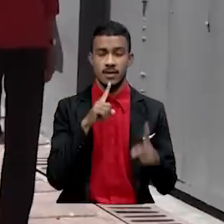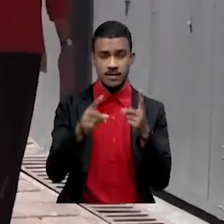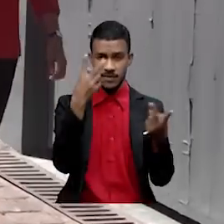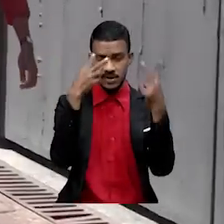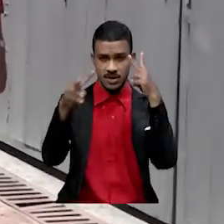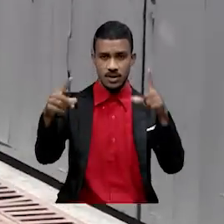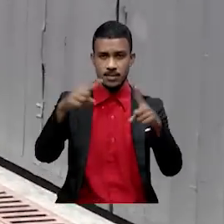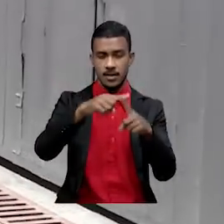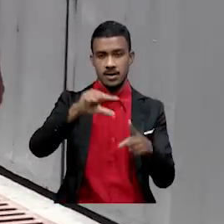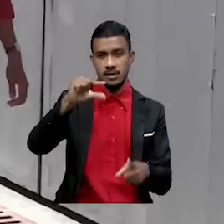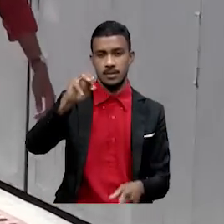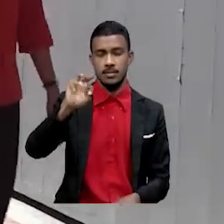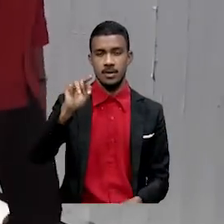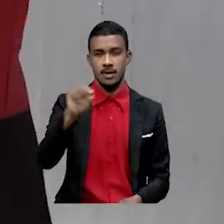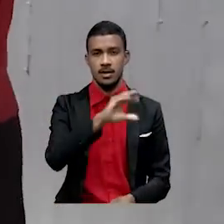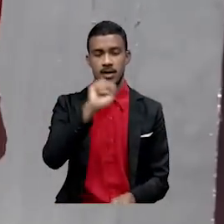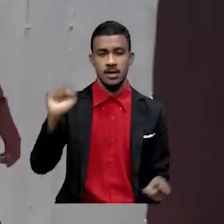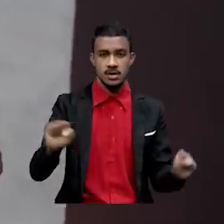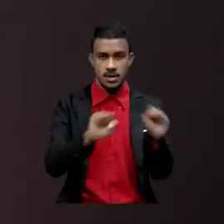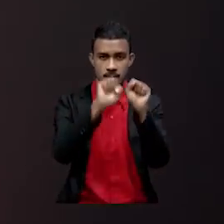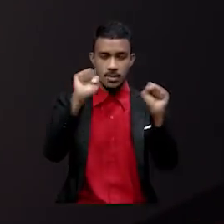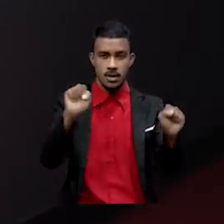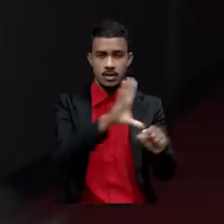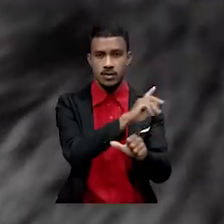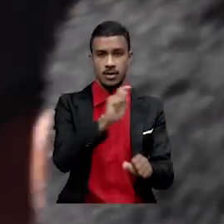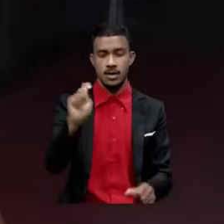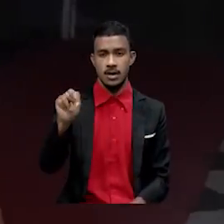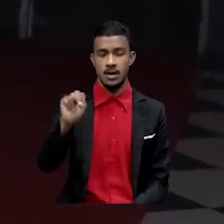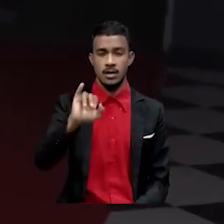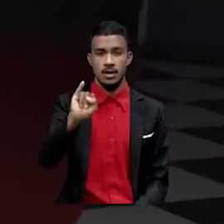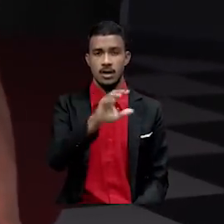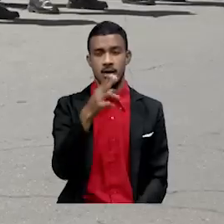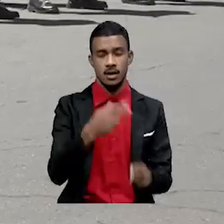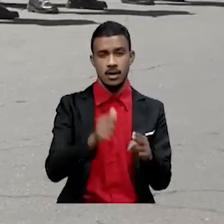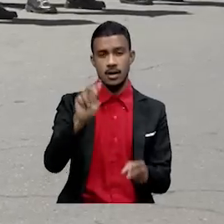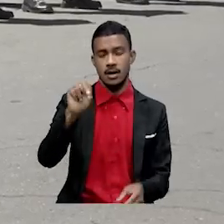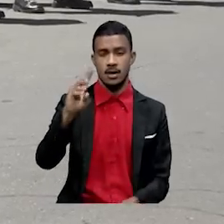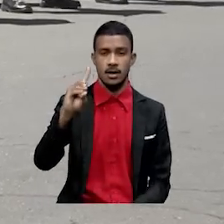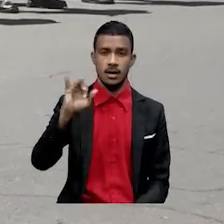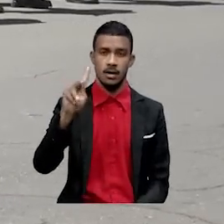nasional ia sabar TNI Andika Perkasa